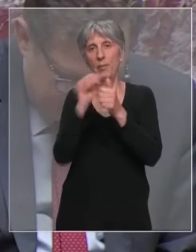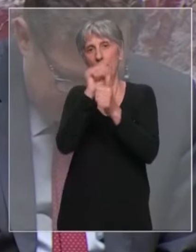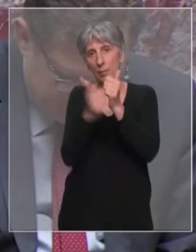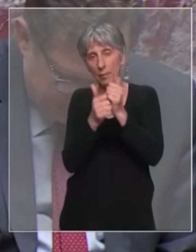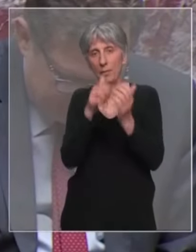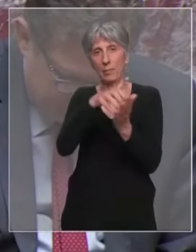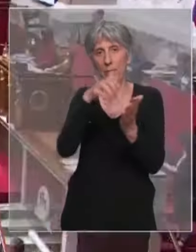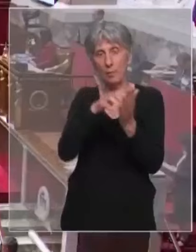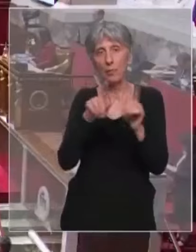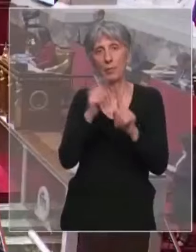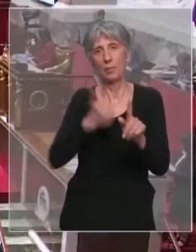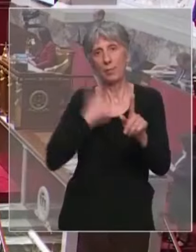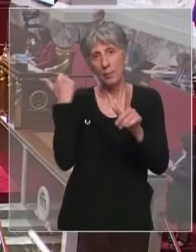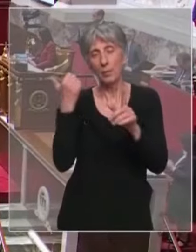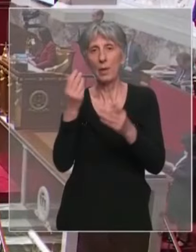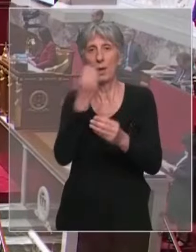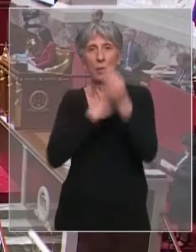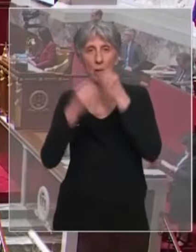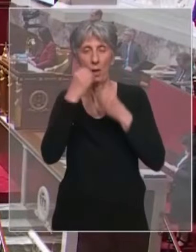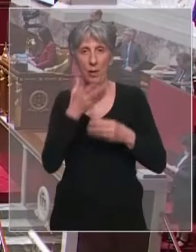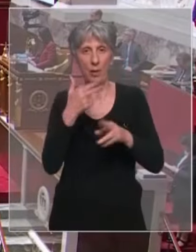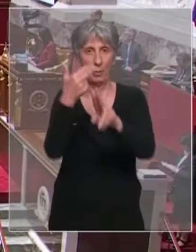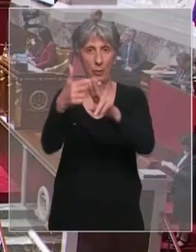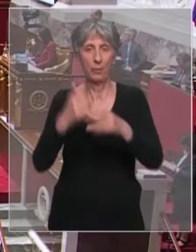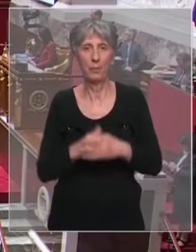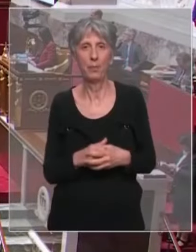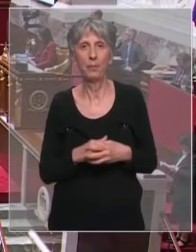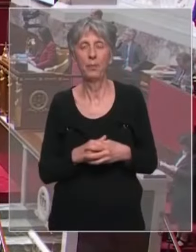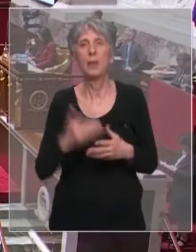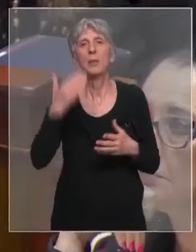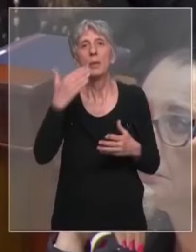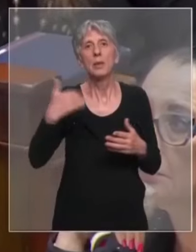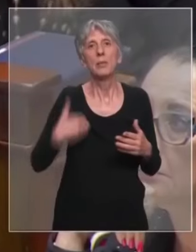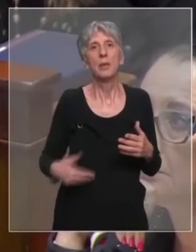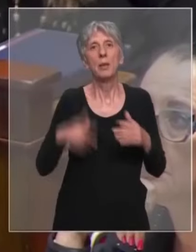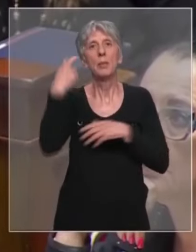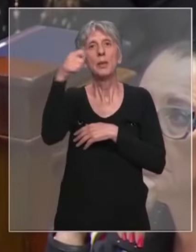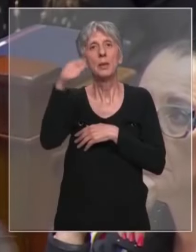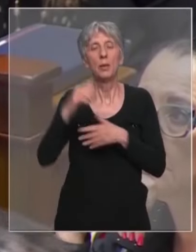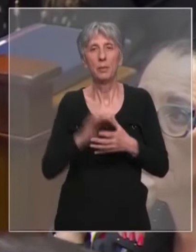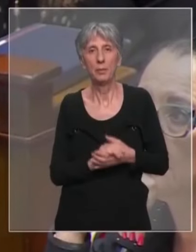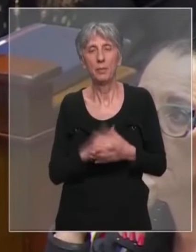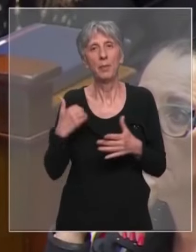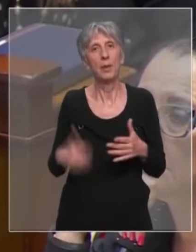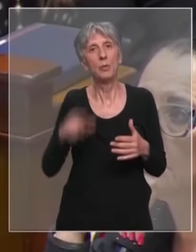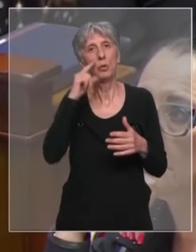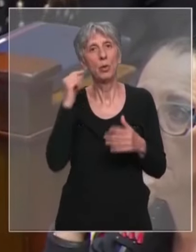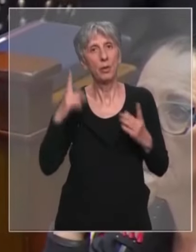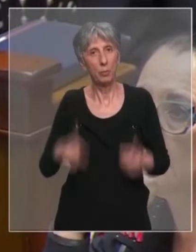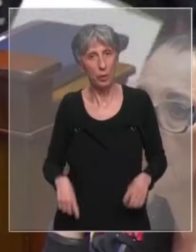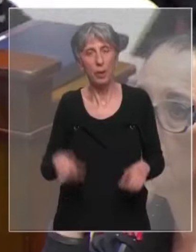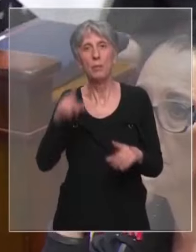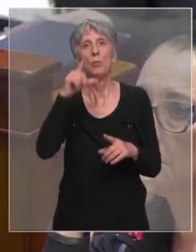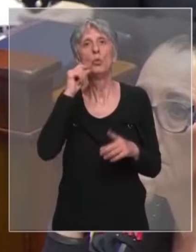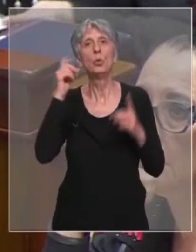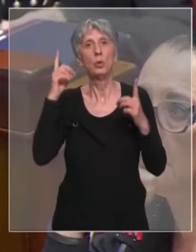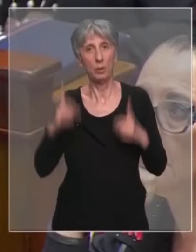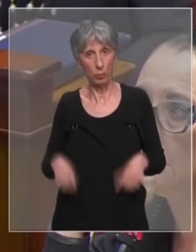et de la Souveraineté alimentaire. Merci Madame la Présidente, Mesdames et Messieurs les députés, Monsieur le